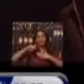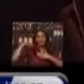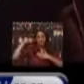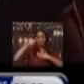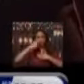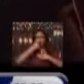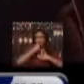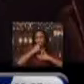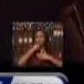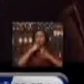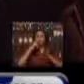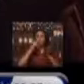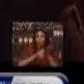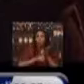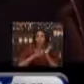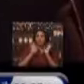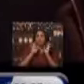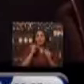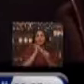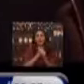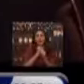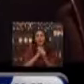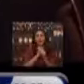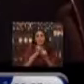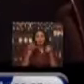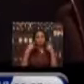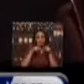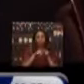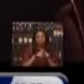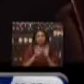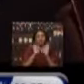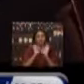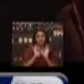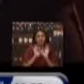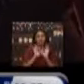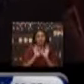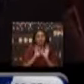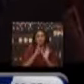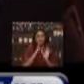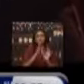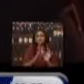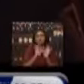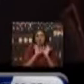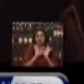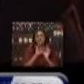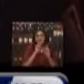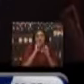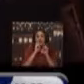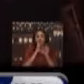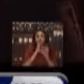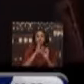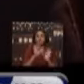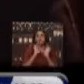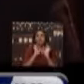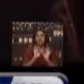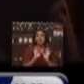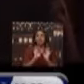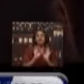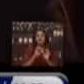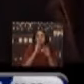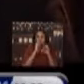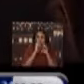لما مثلا يقول اوعدكم بكذا يوفي بوعده، يبقى في ثقه، في مصداقيه.